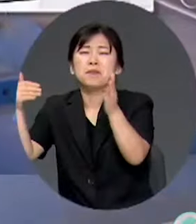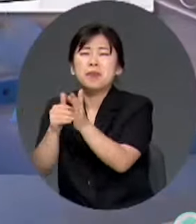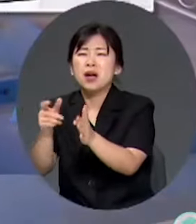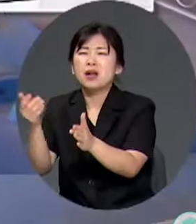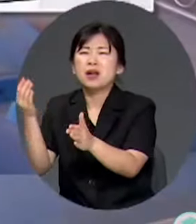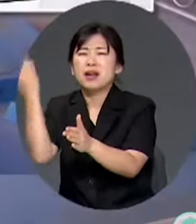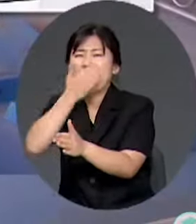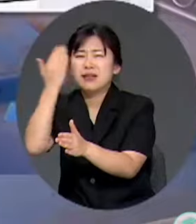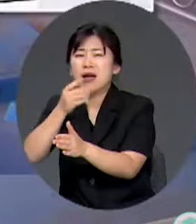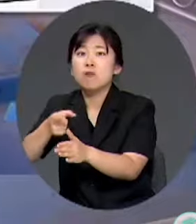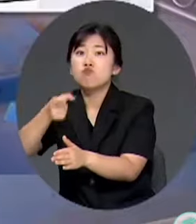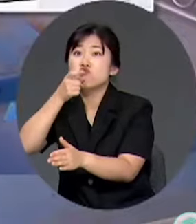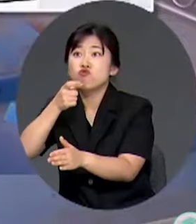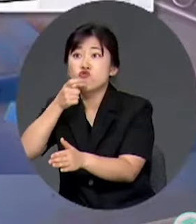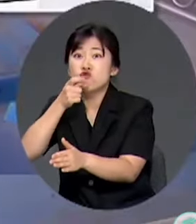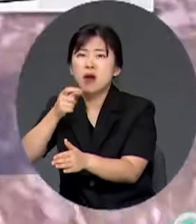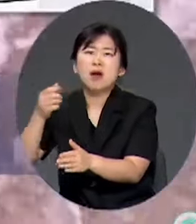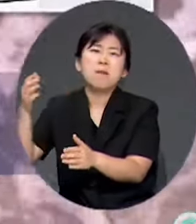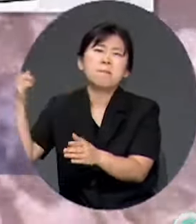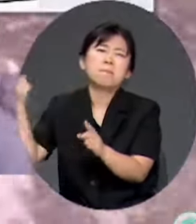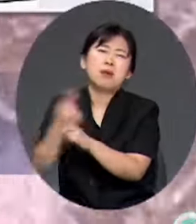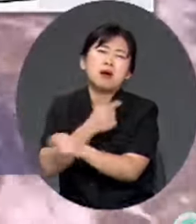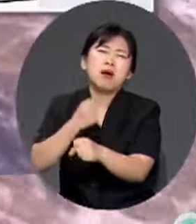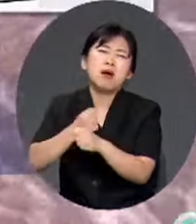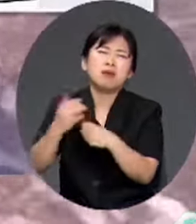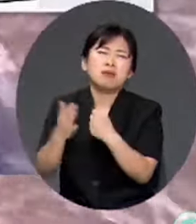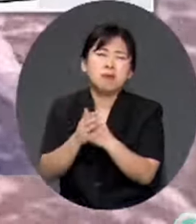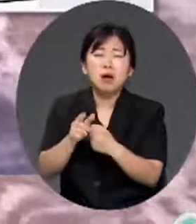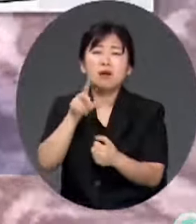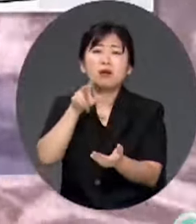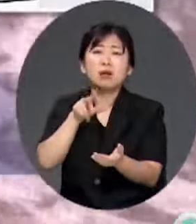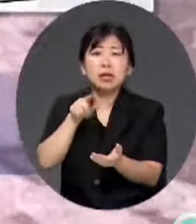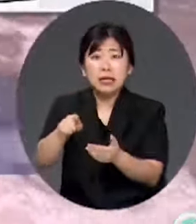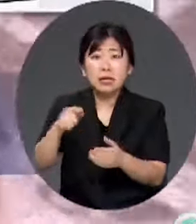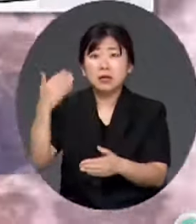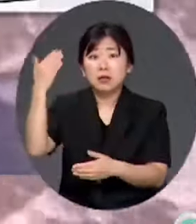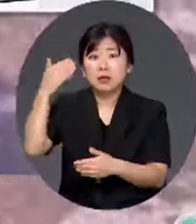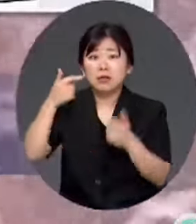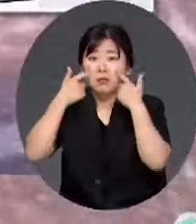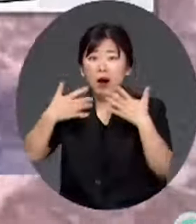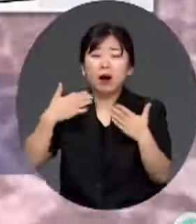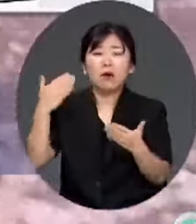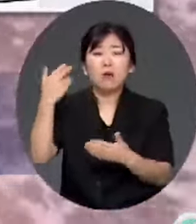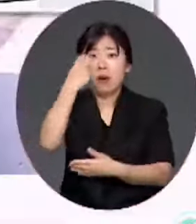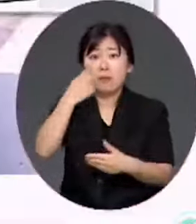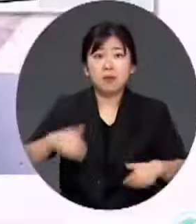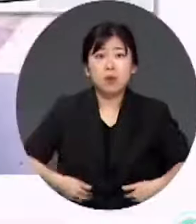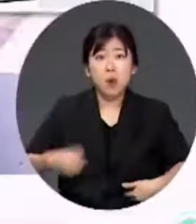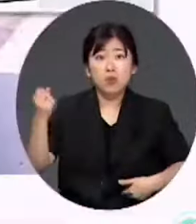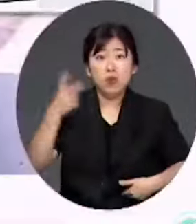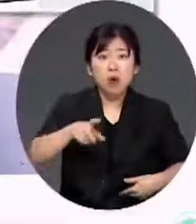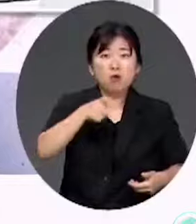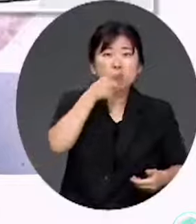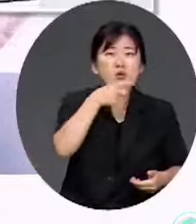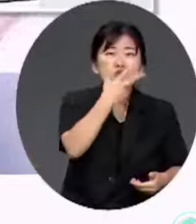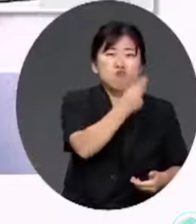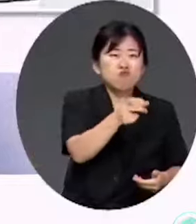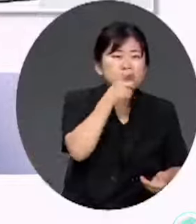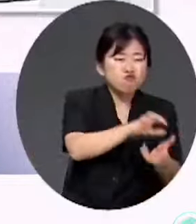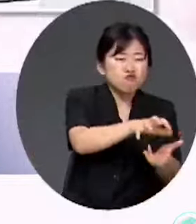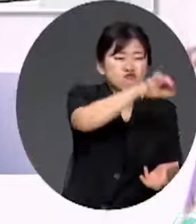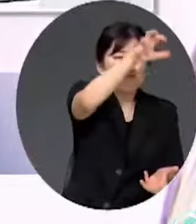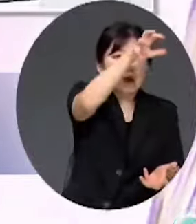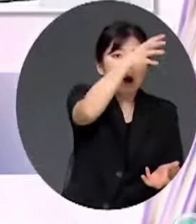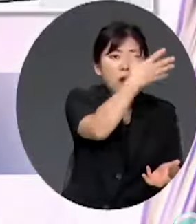처리장으로 오는 거가 전체 하수 발생된 거에 한 70% 정도 수순 밖에 안 된다고 생각을 합니다 그래서 토양이나